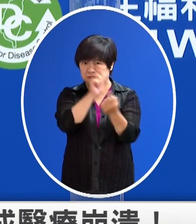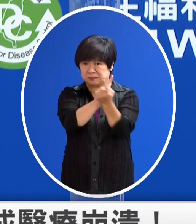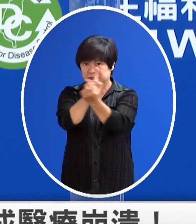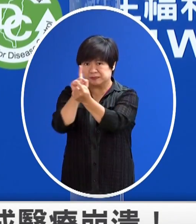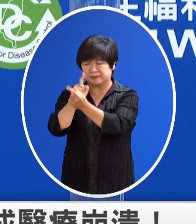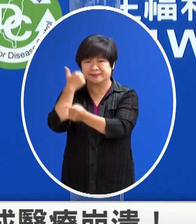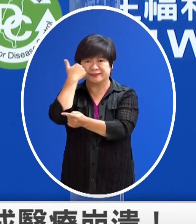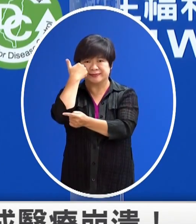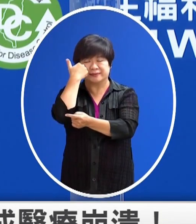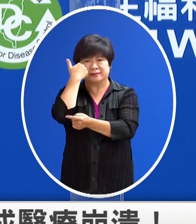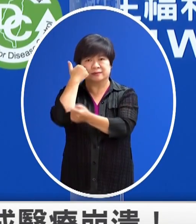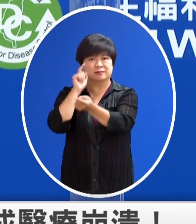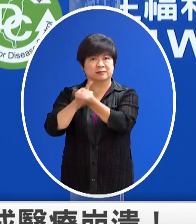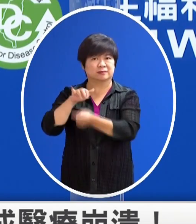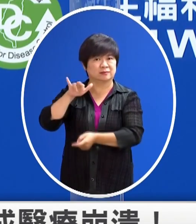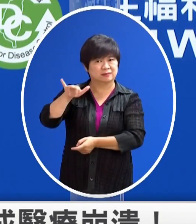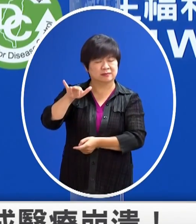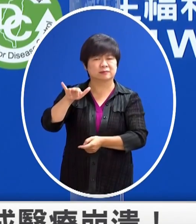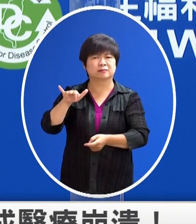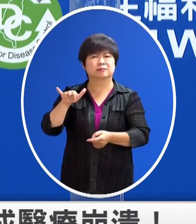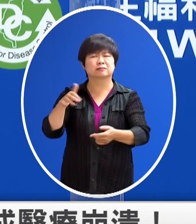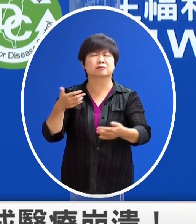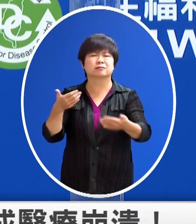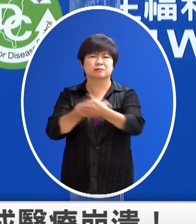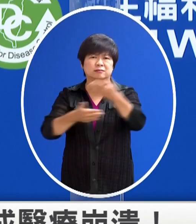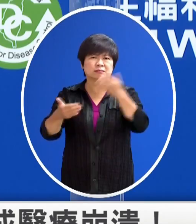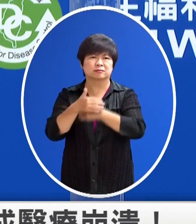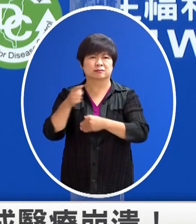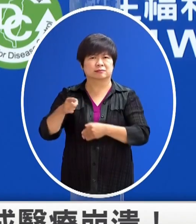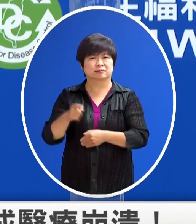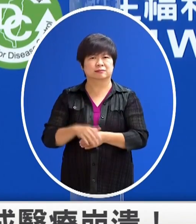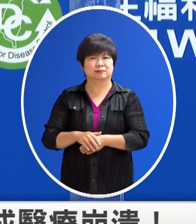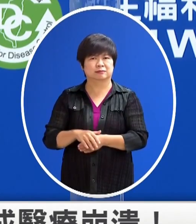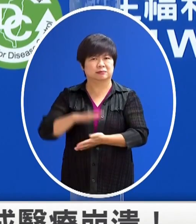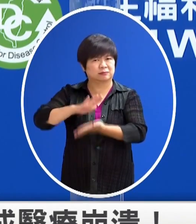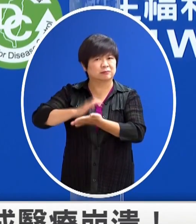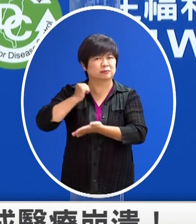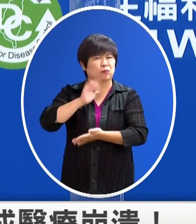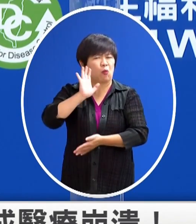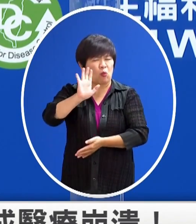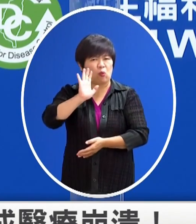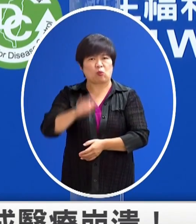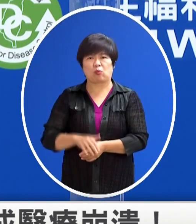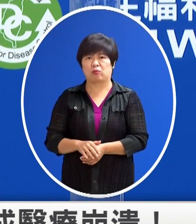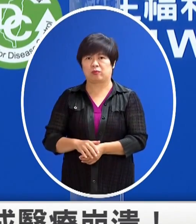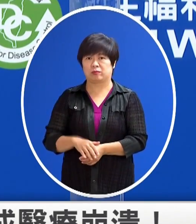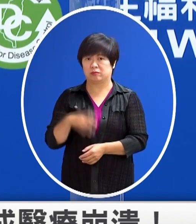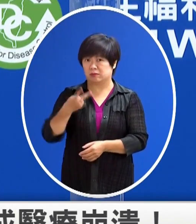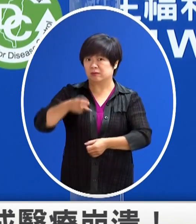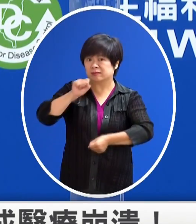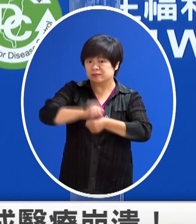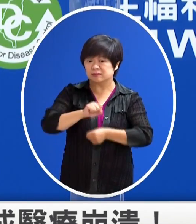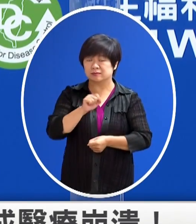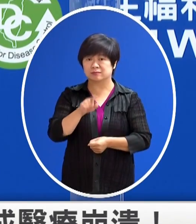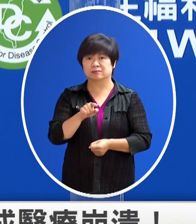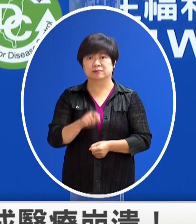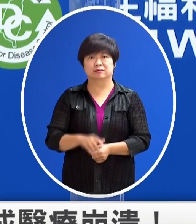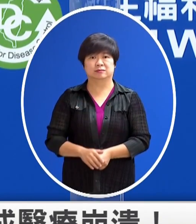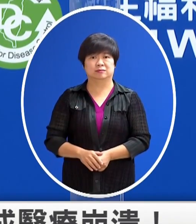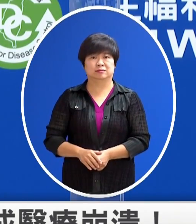候，对于我们的航空交通就已经形成的压力就已经很大了，如果再多来这样子一个